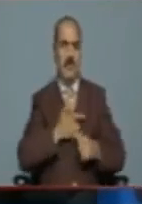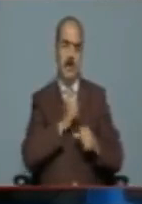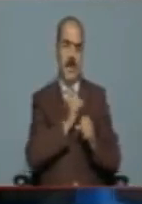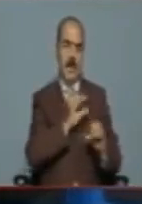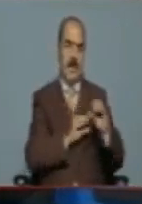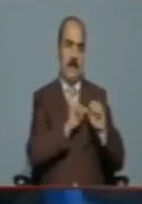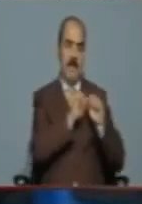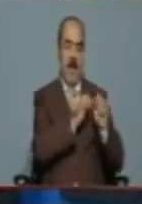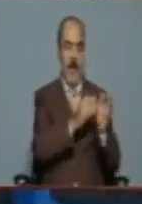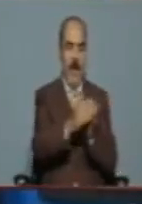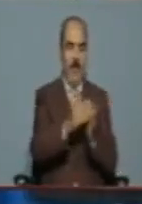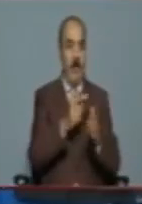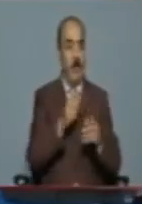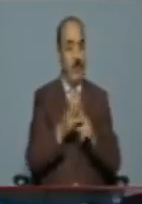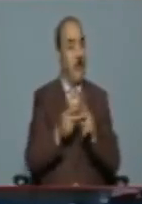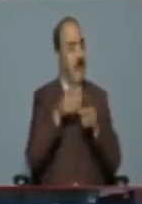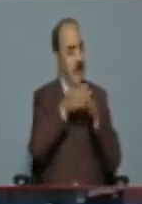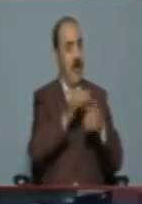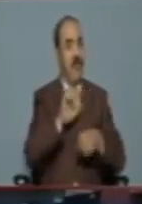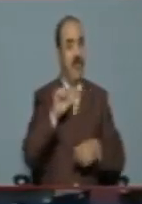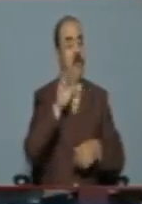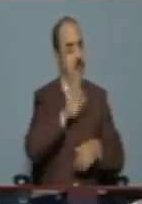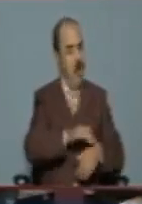ولها تمثيل نيابي مميز،